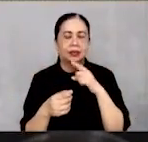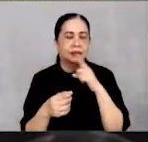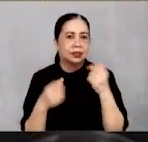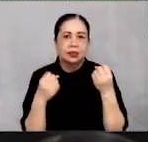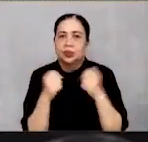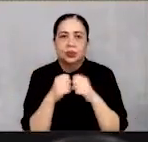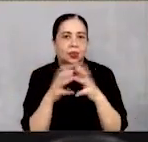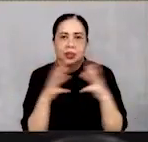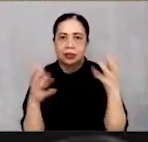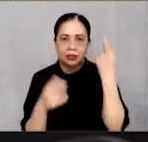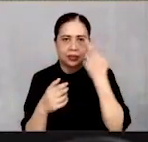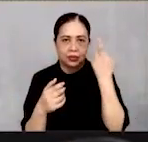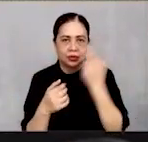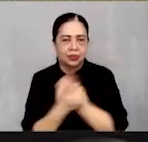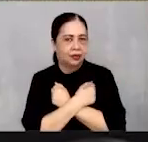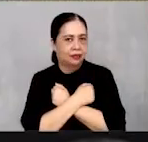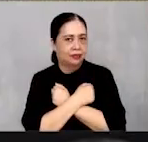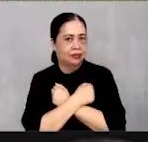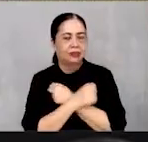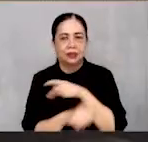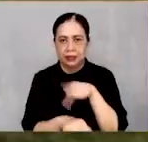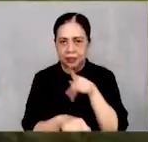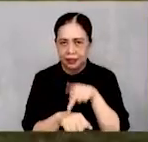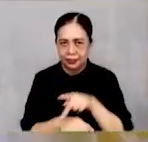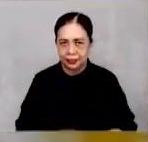many reasons to love the Philippines.